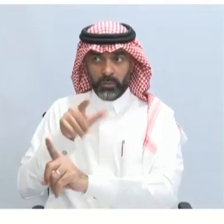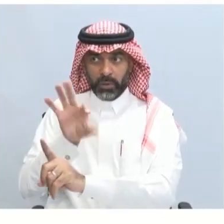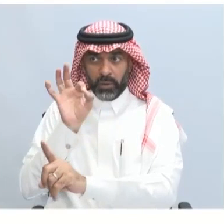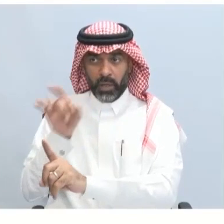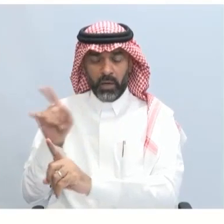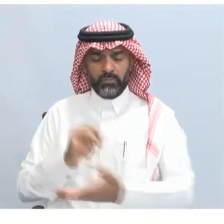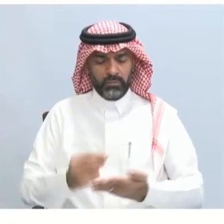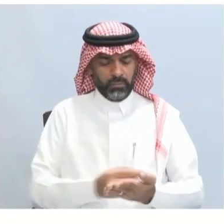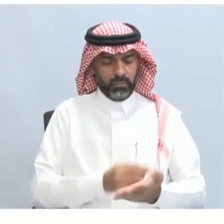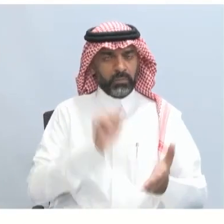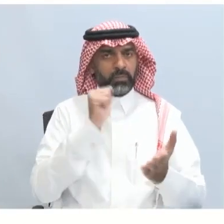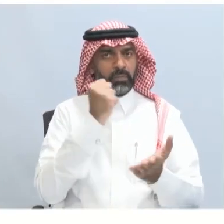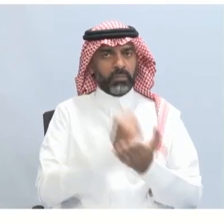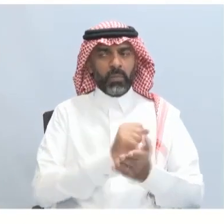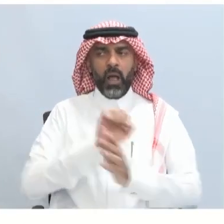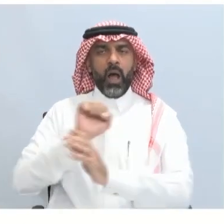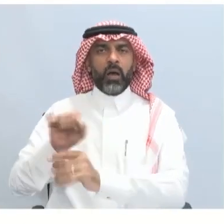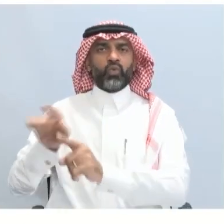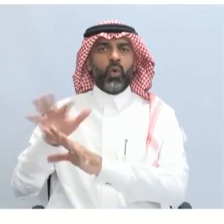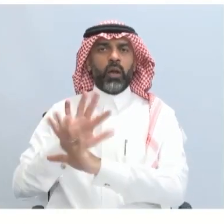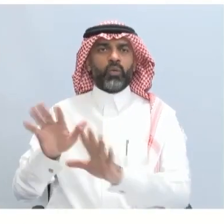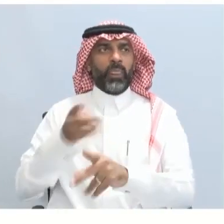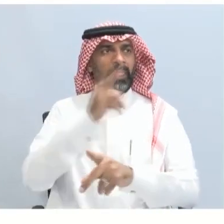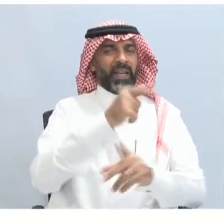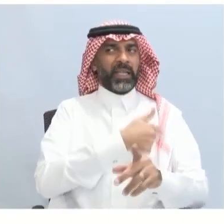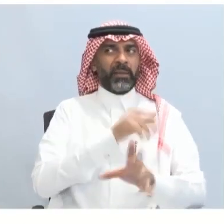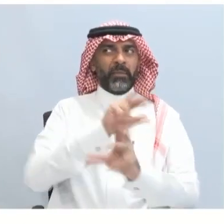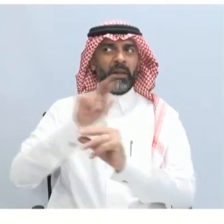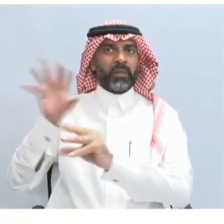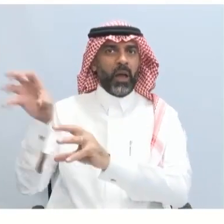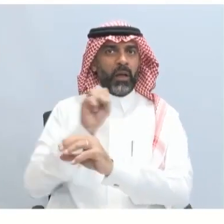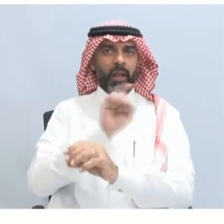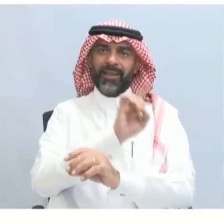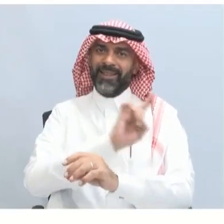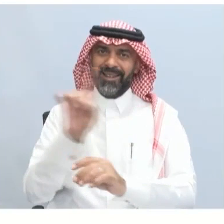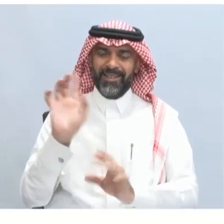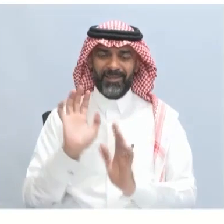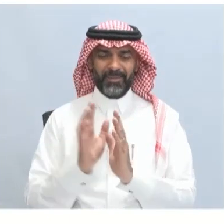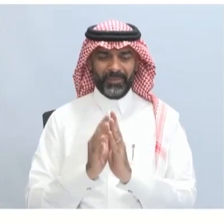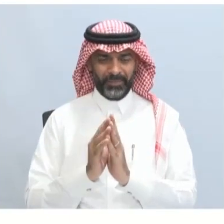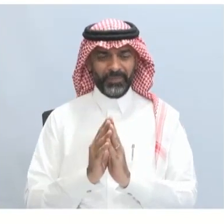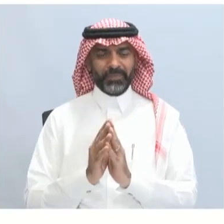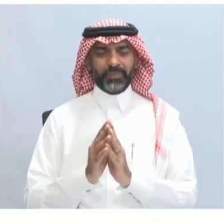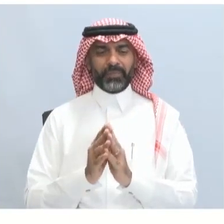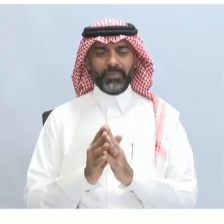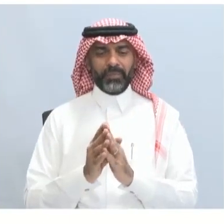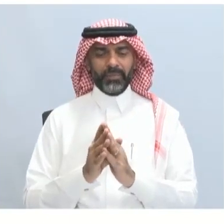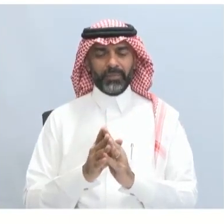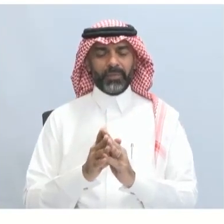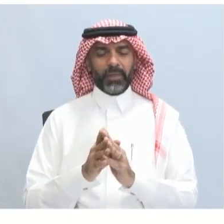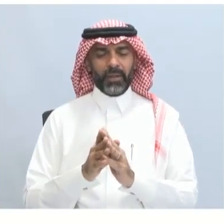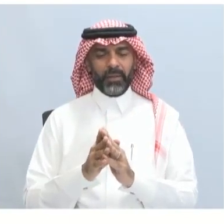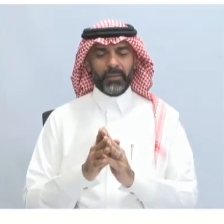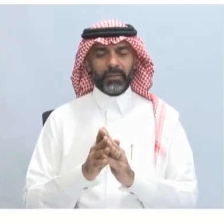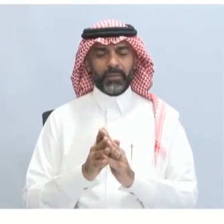وبيان الاحكام المتصله بذلك من حيث الاجراءات والبيانات والشروط وبيان احكام التصرف بالاسم التجاري والمسؤوليات المترتبه